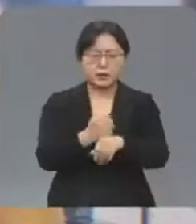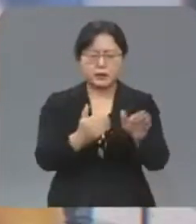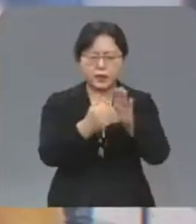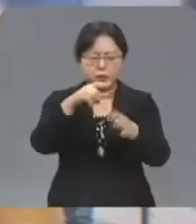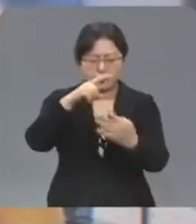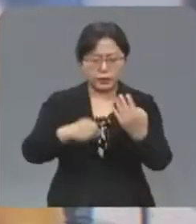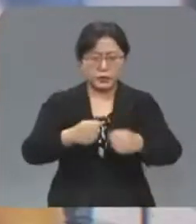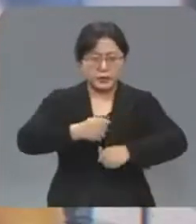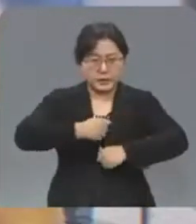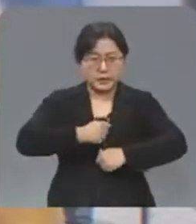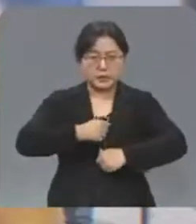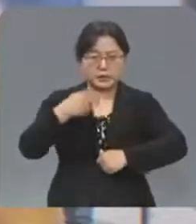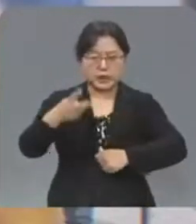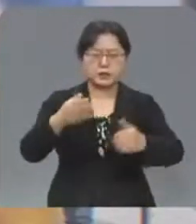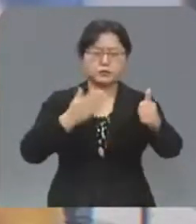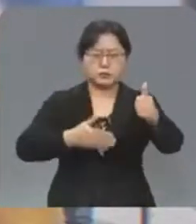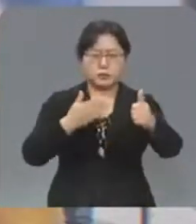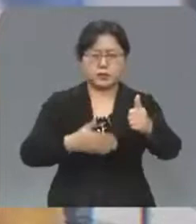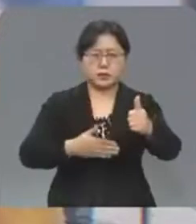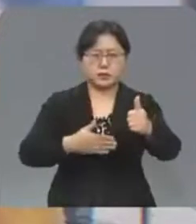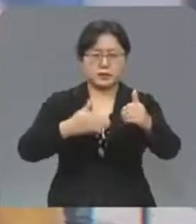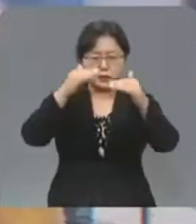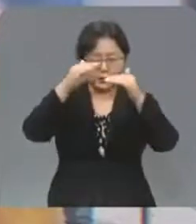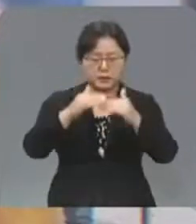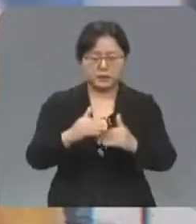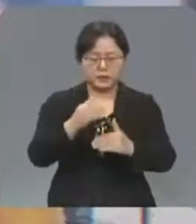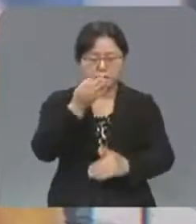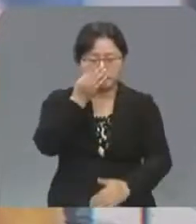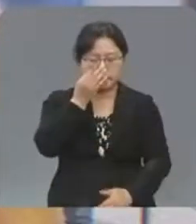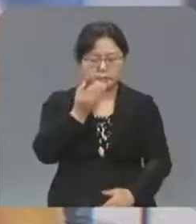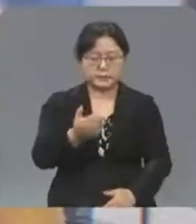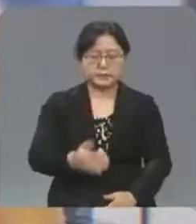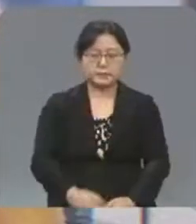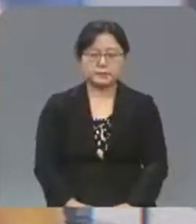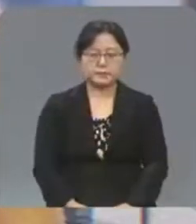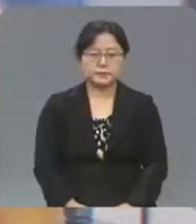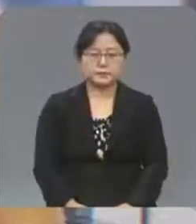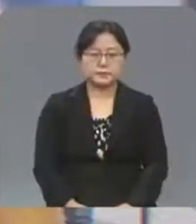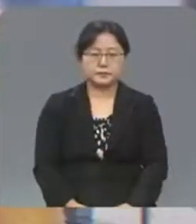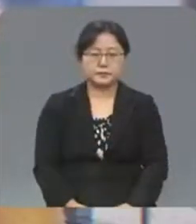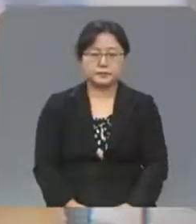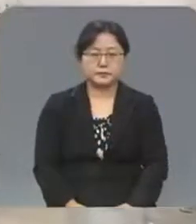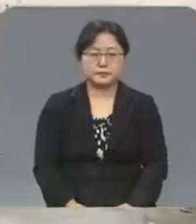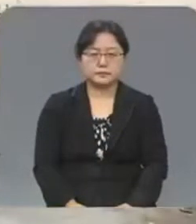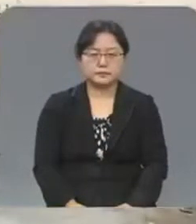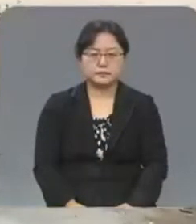방역수칙 준수를 다시 한번 강조했습니다. 보도에 양창희 기자입니다.